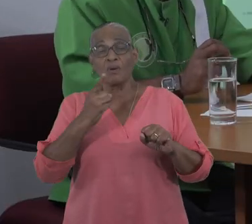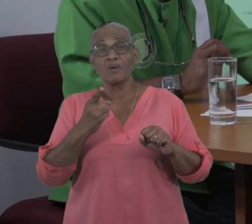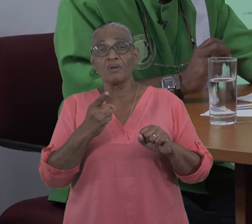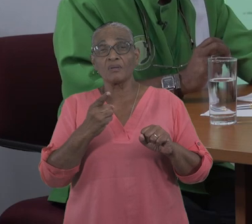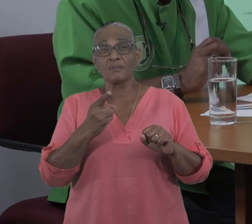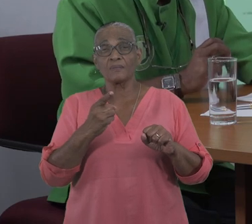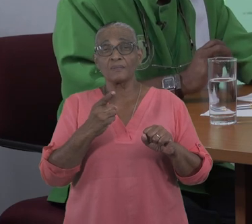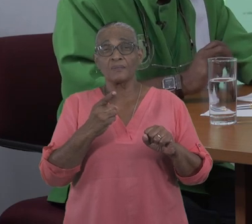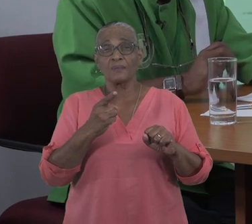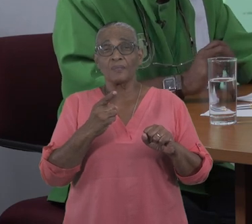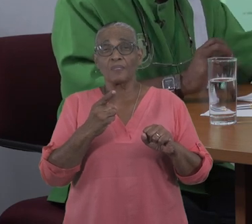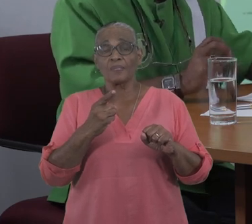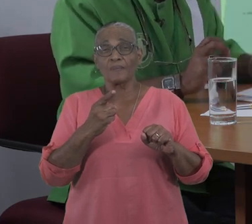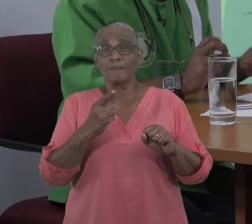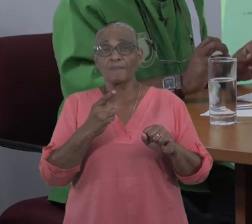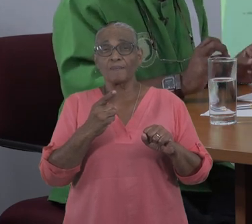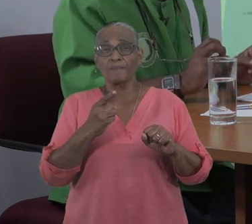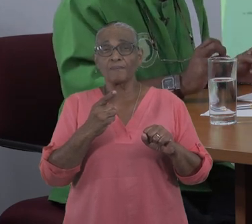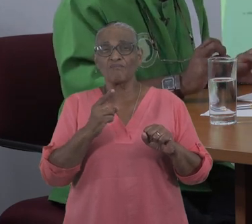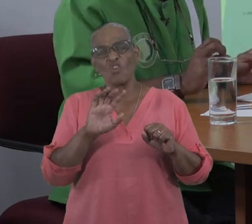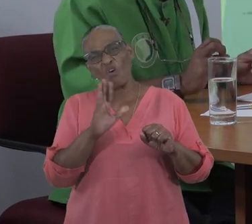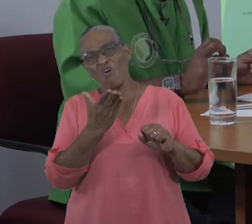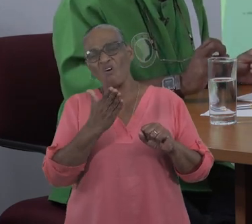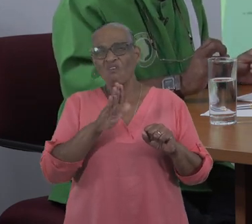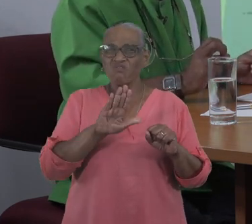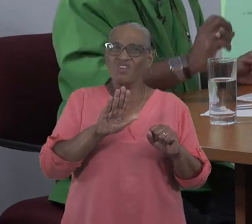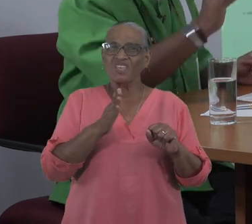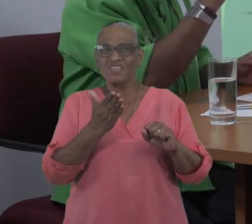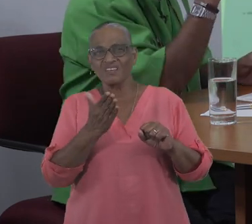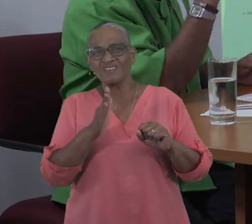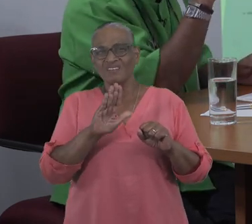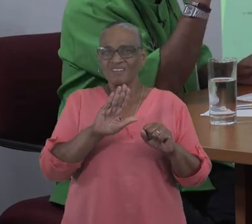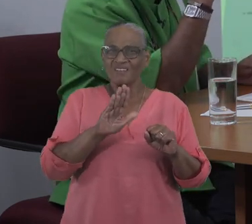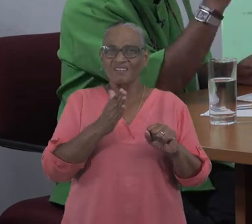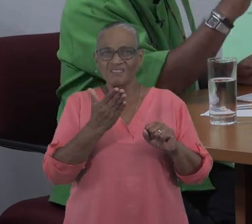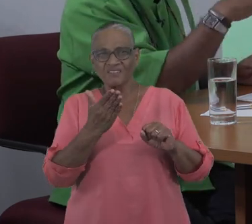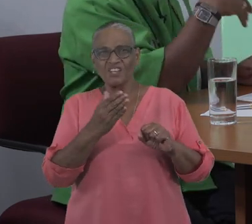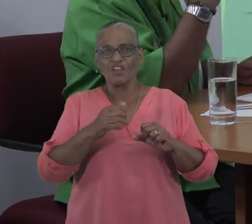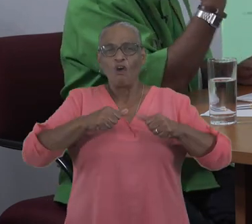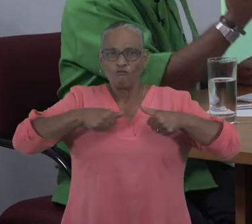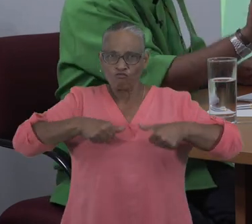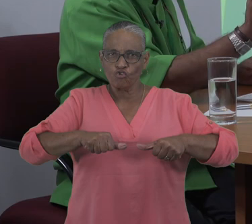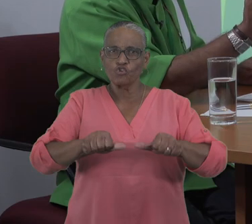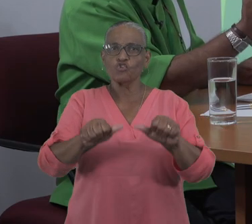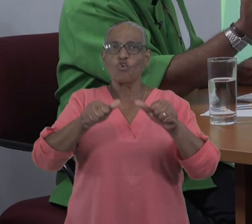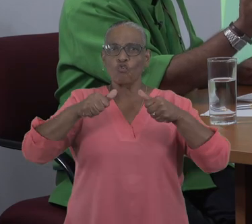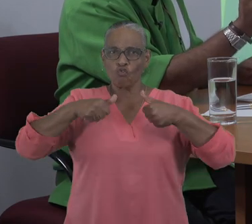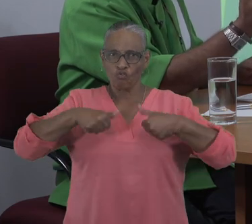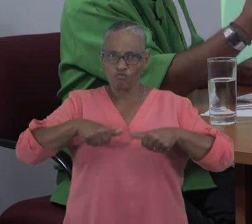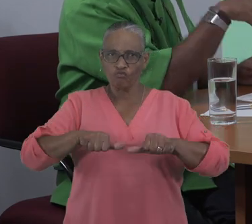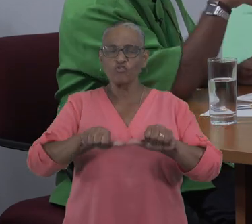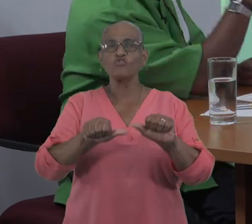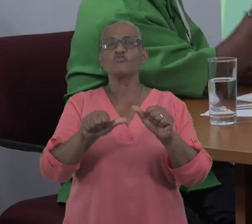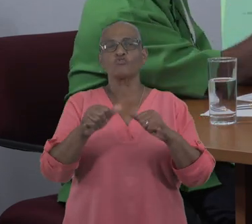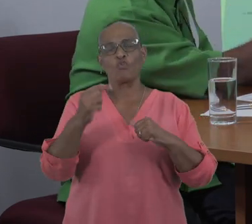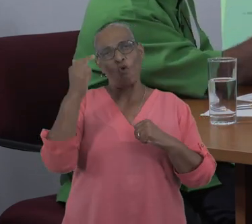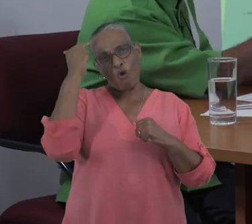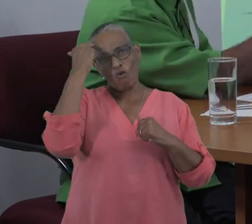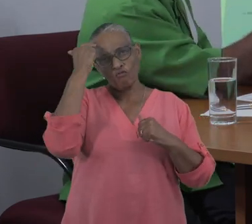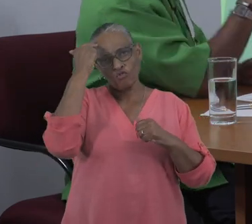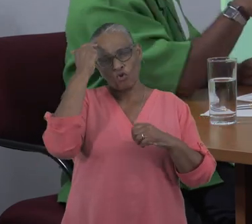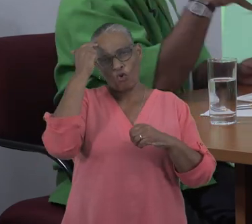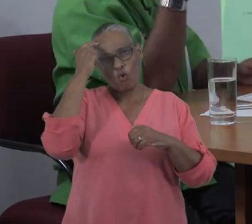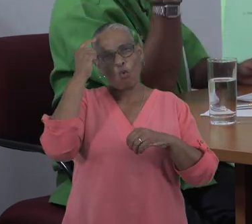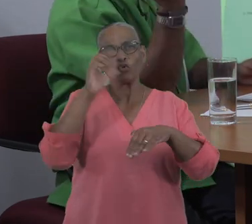lekfou taken toe, ik ben taken toe, tak. Ongeveer, je kan doen fysiotherapie en behalve een